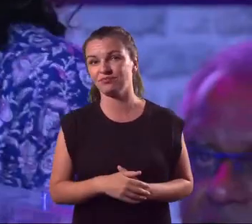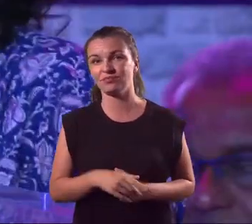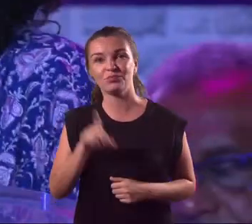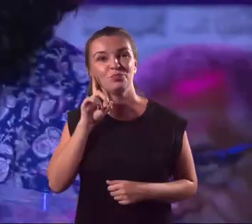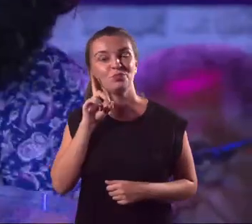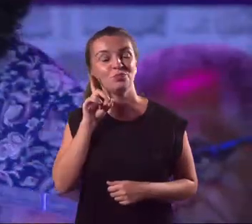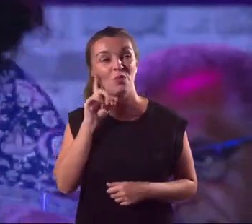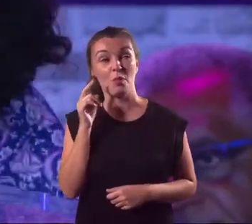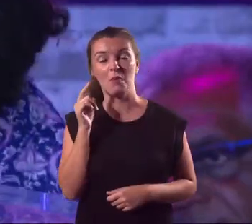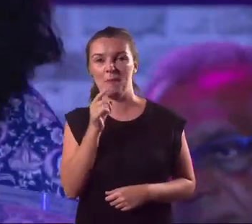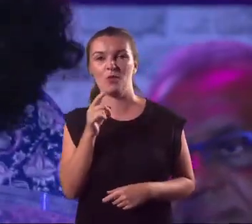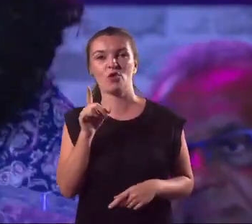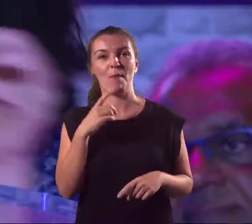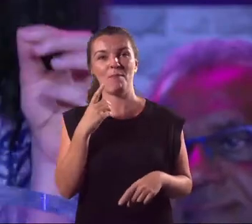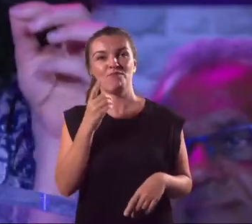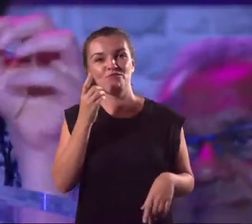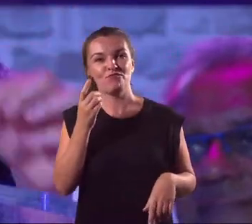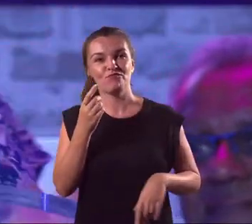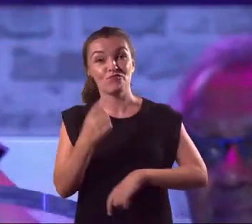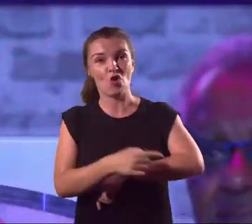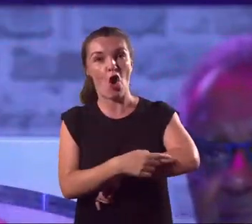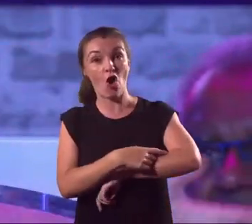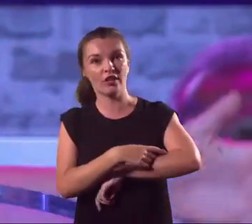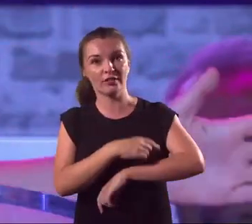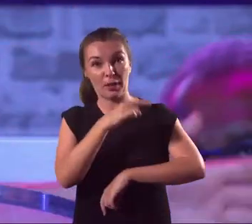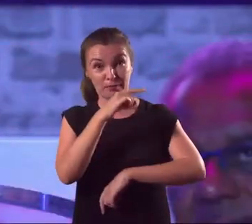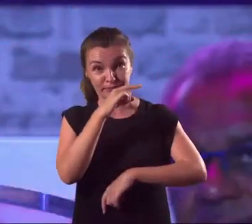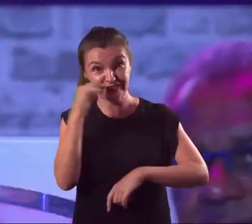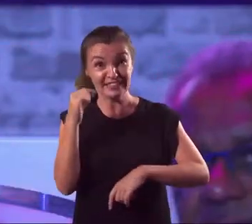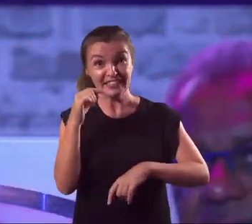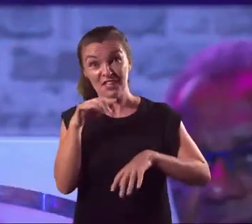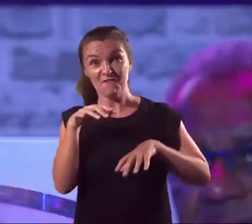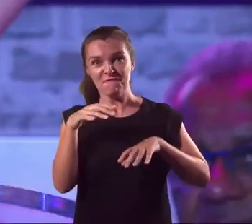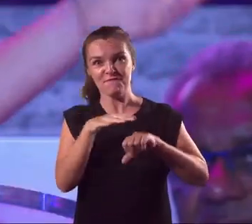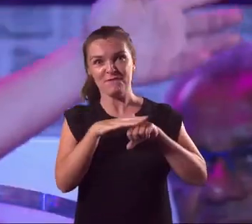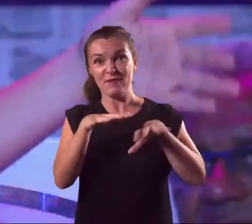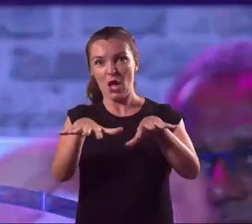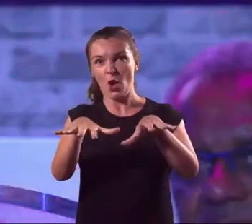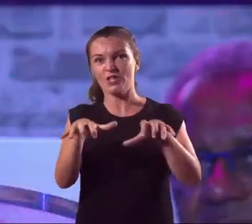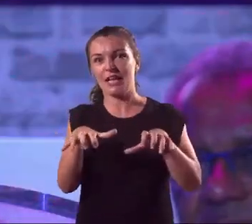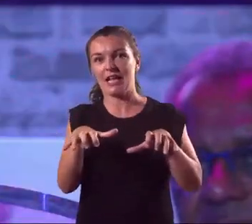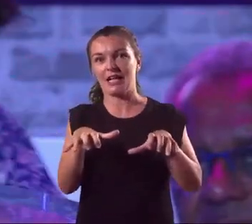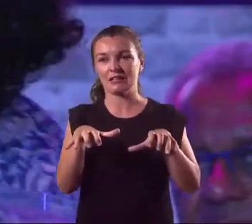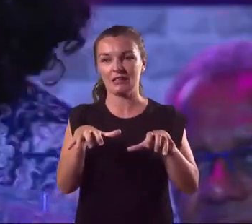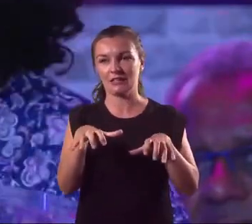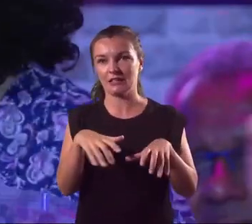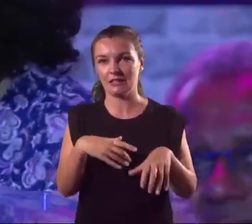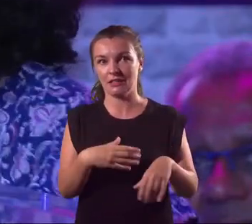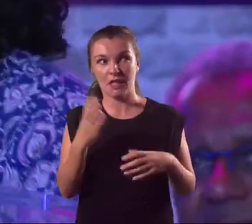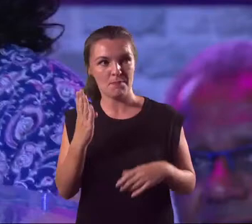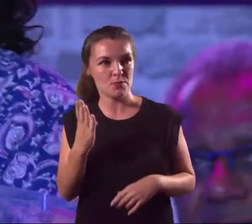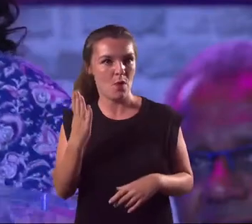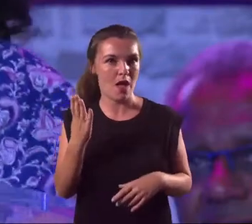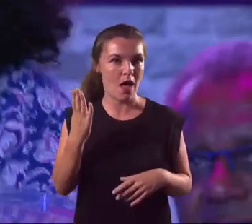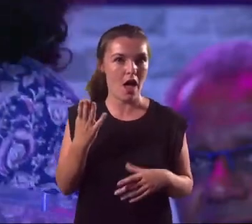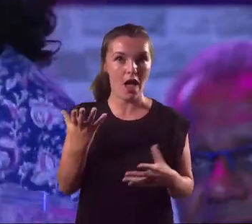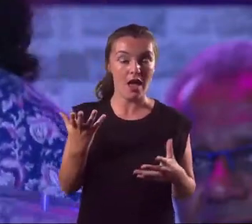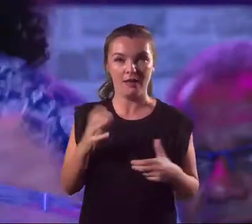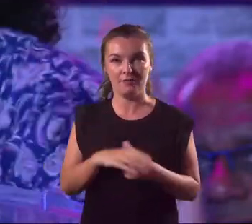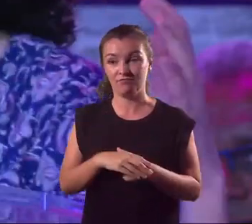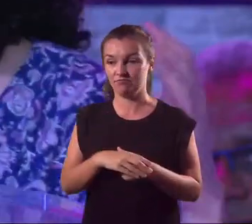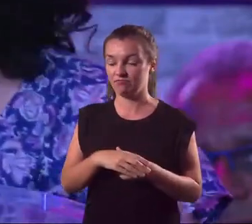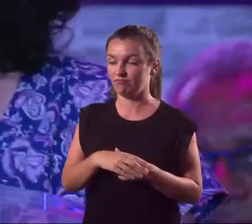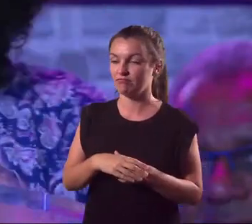drogue, donc ils reprennent leur petit sniff, d'austérité. Parce que comme s'il n'y en avait pas assez, ils se disaient, ils sont dans un état